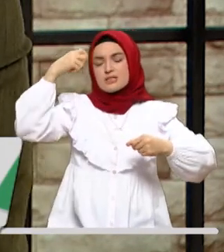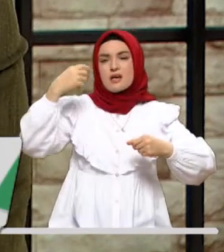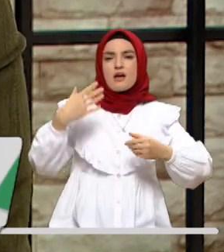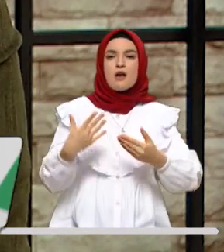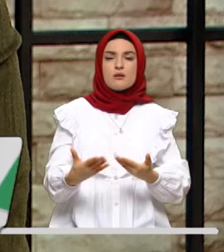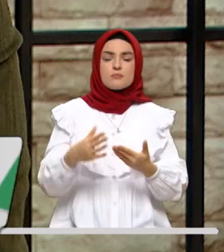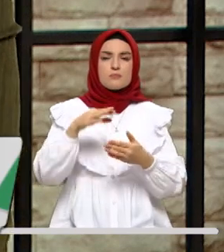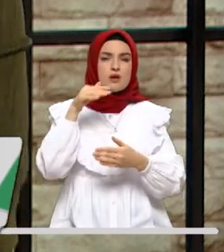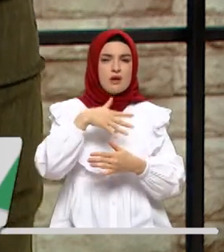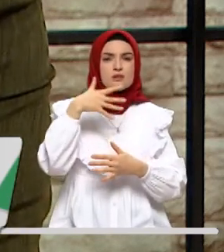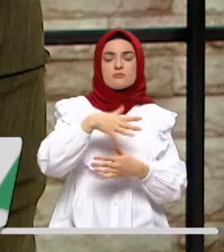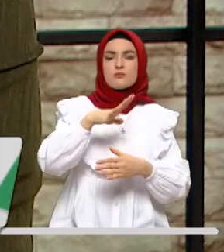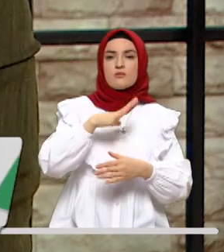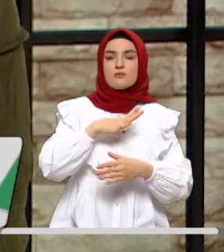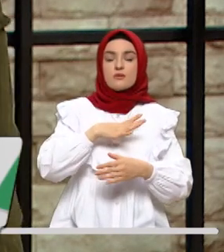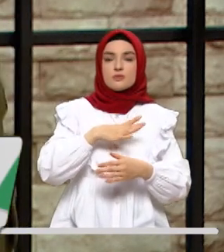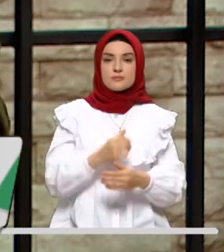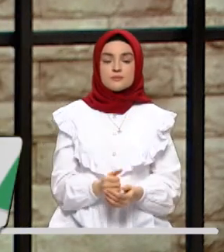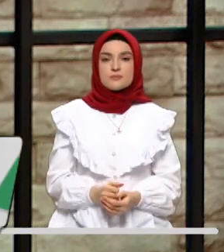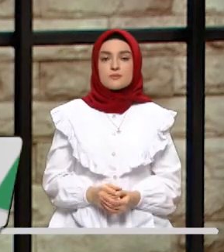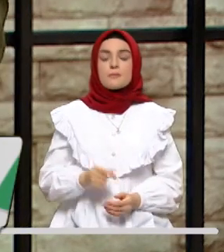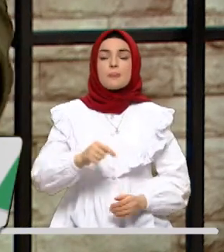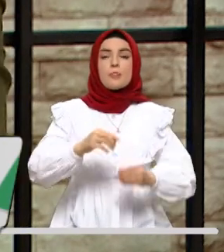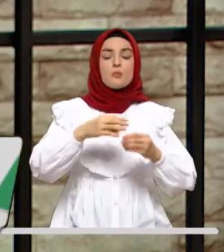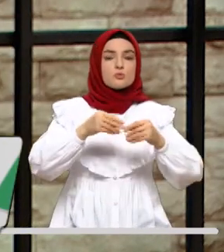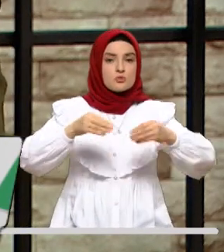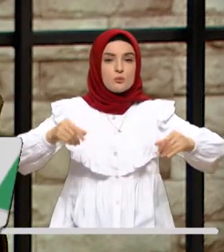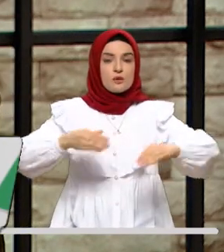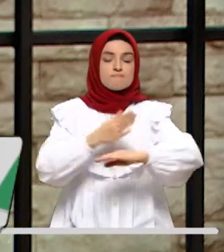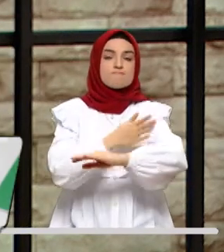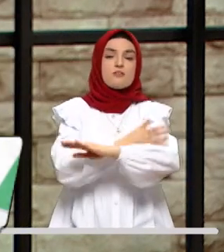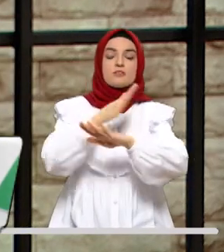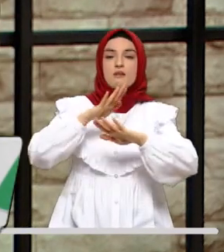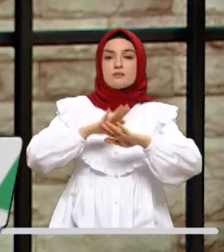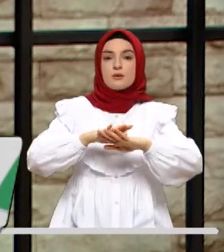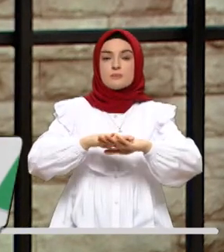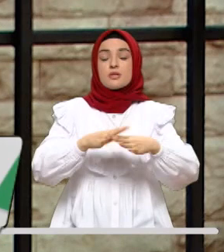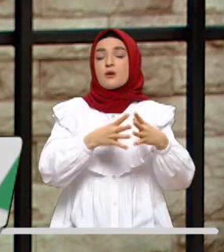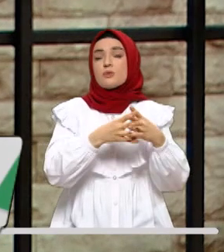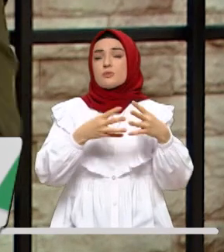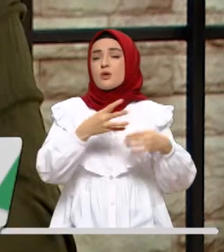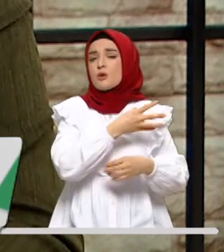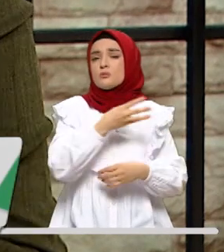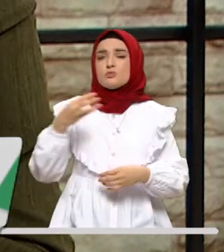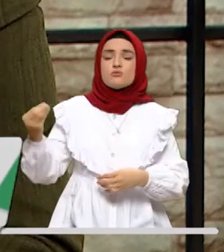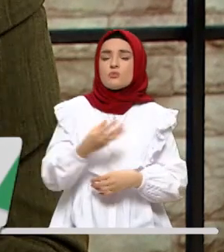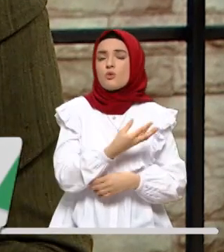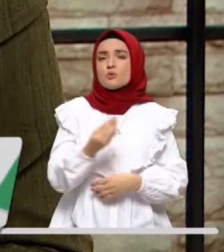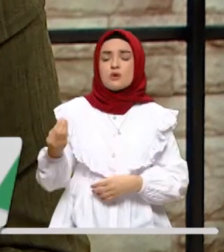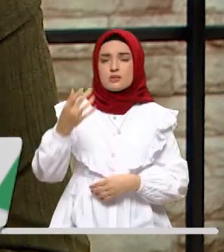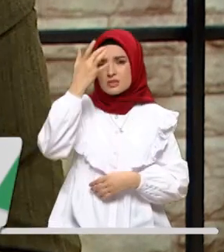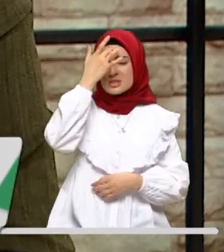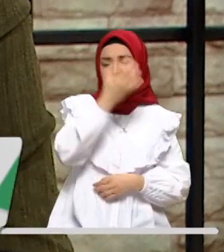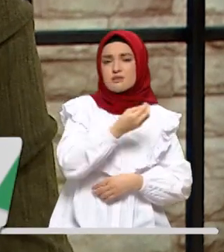akıl terini akıttık, ecel terini akıttık ve bu toprakları vatan yaptık. Milyonlarca şehidimiz var. Ondan